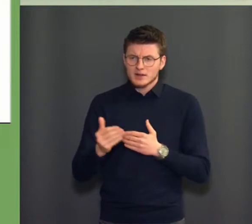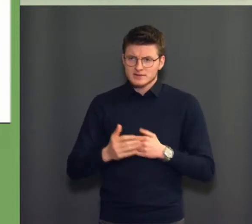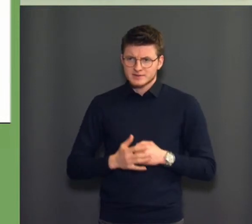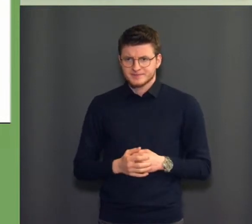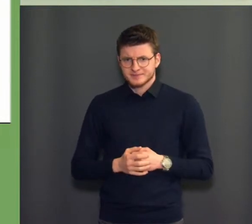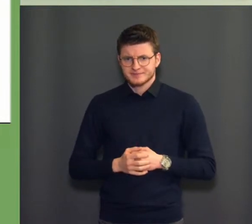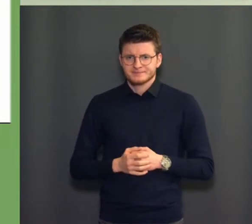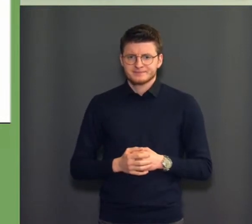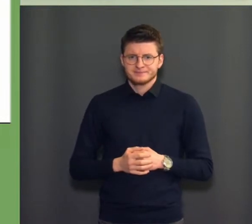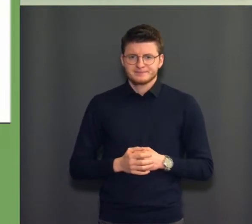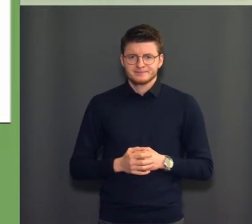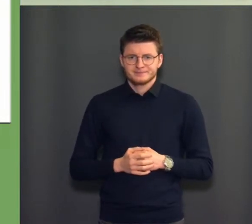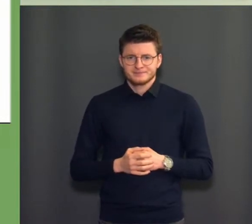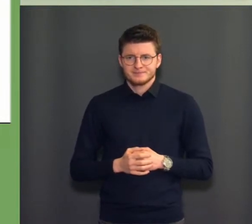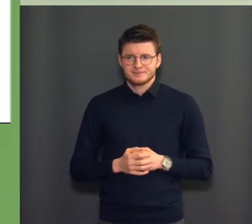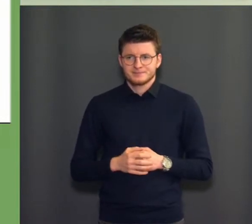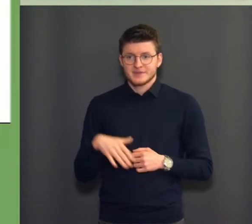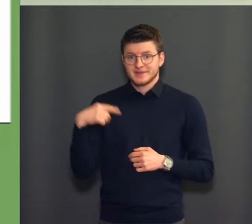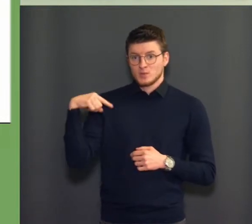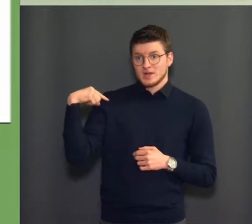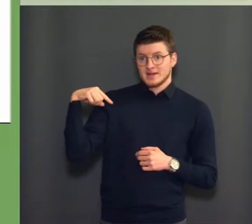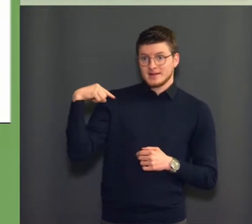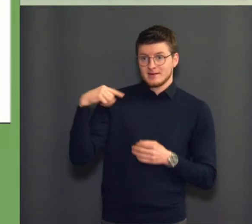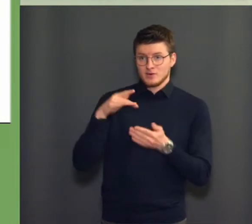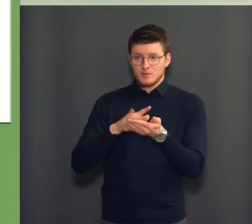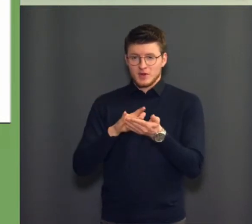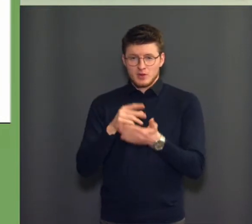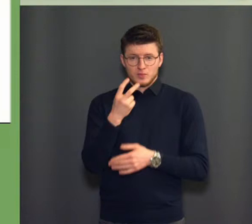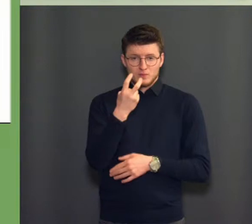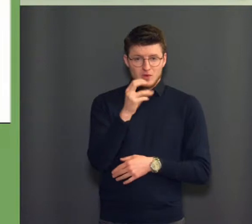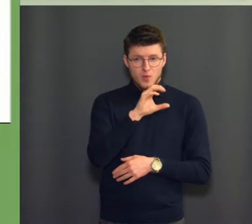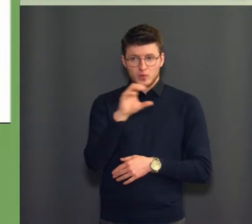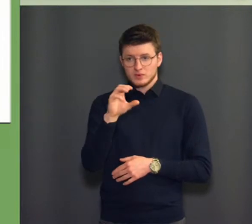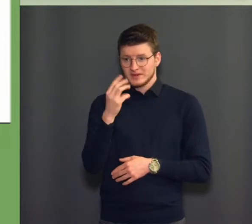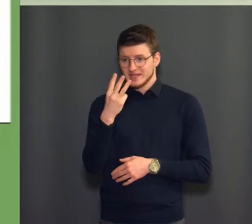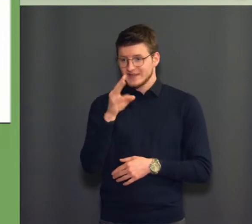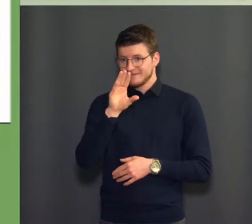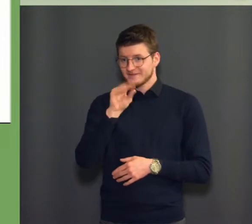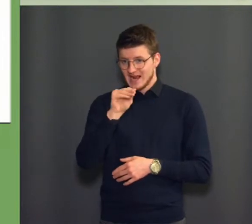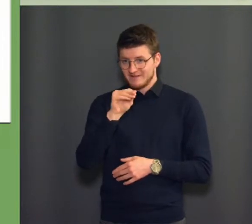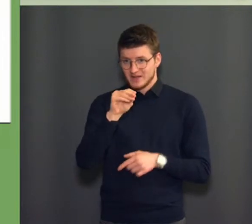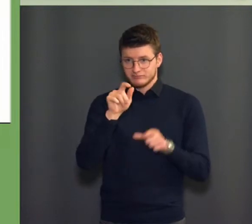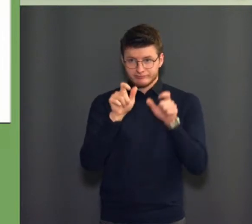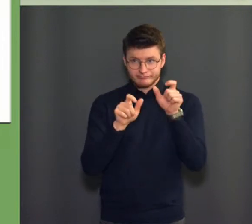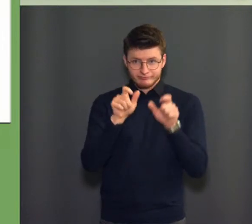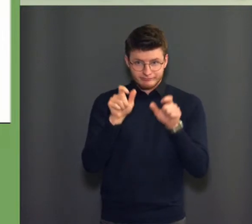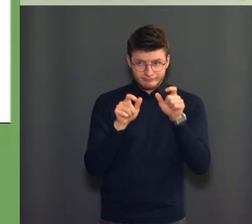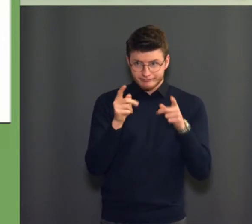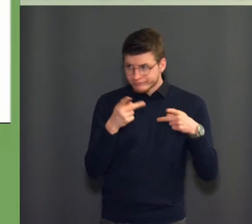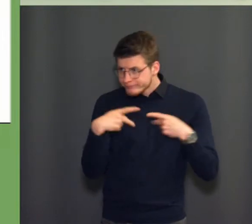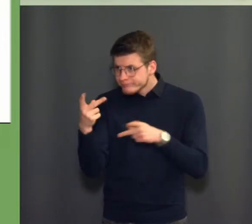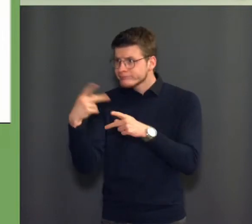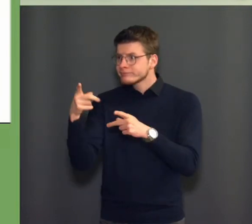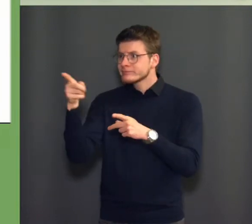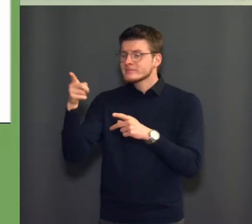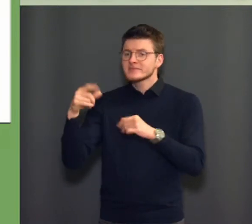De afgelopen week waren er gemiddeld 253 nieuwe opnames per dag, terwijl dat